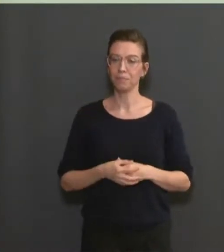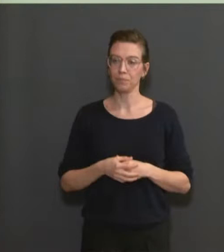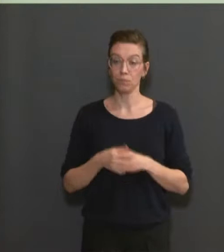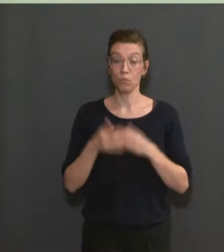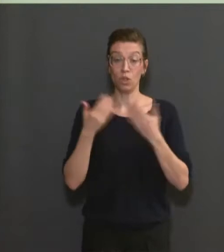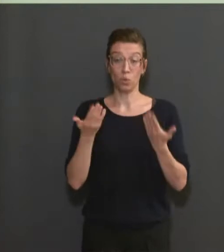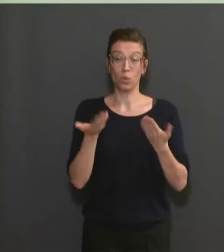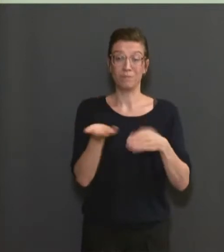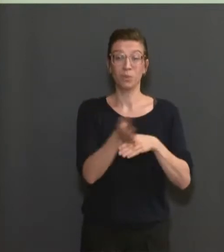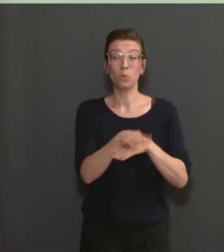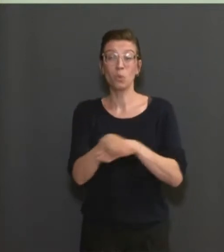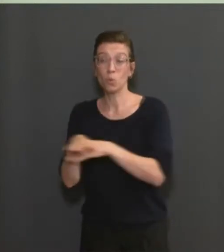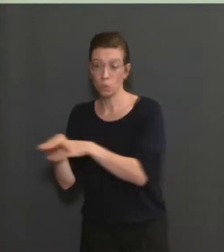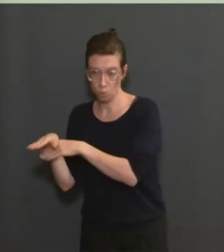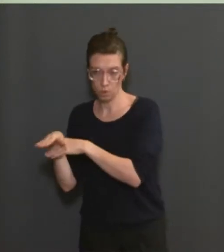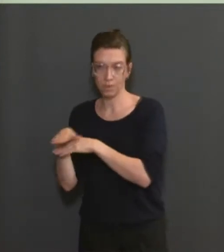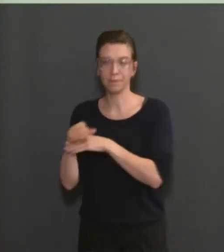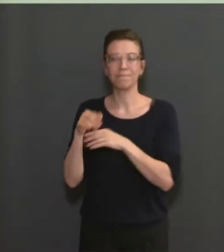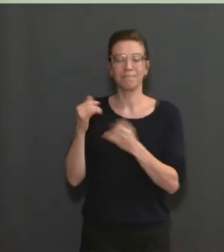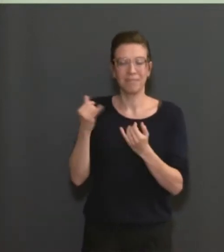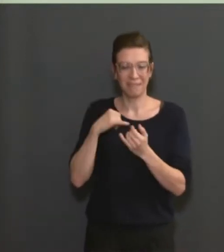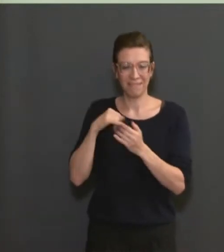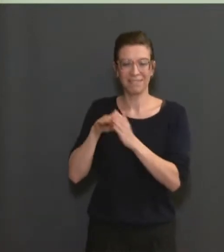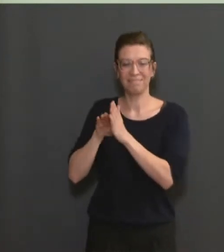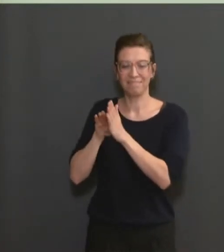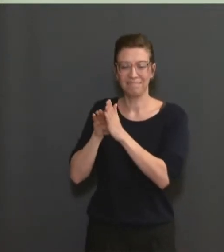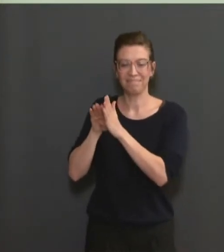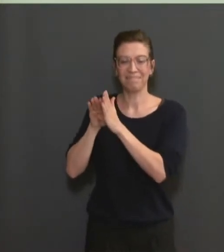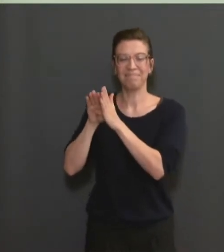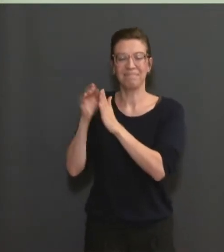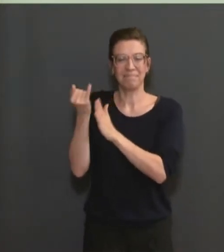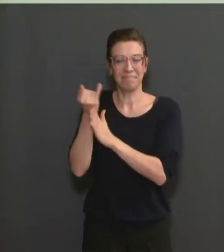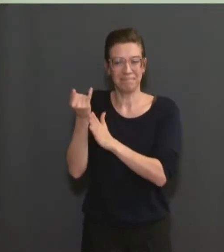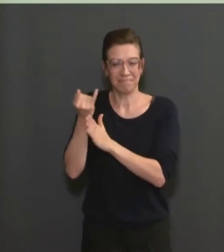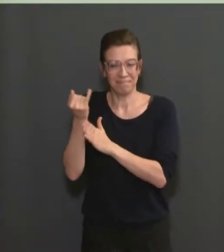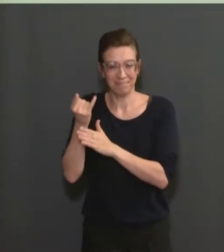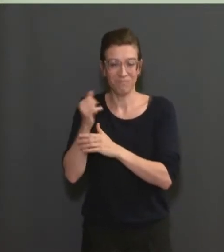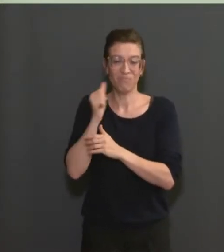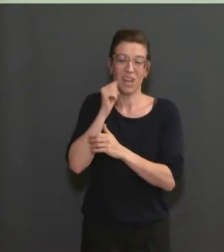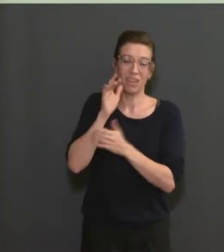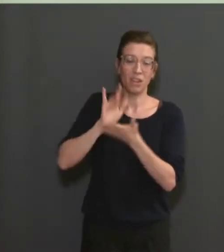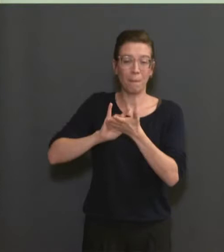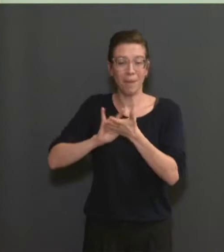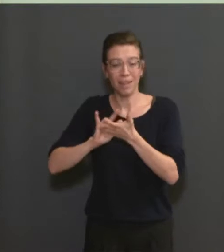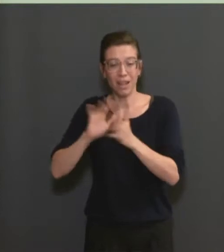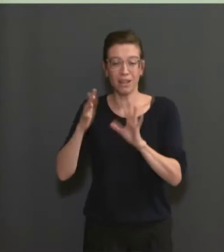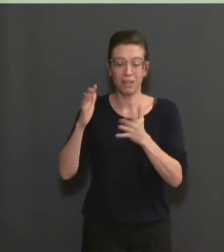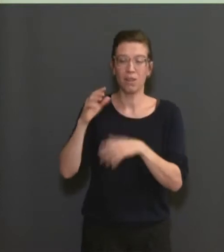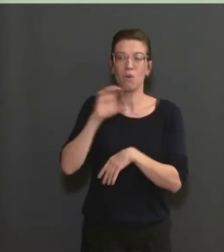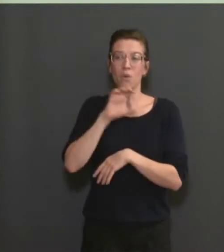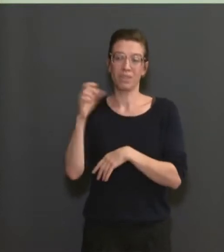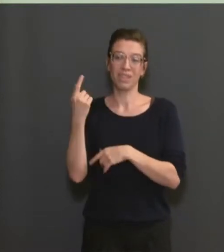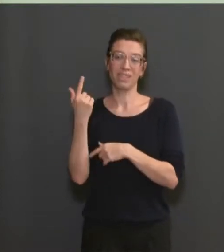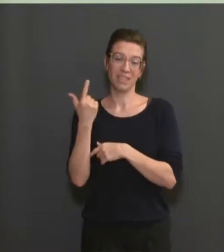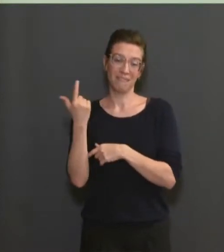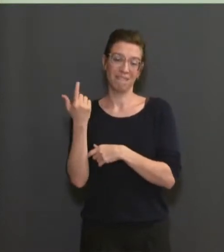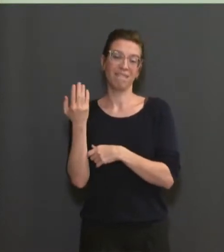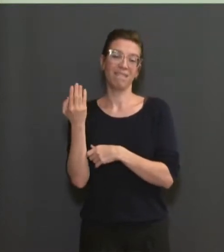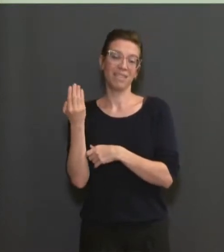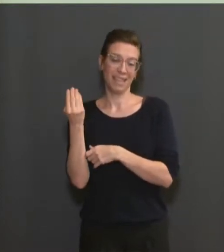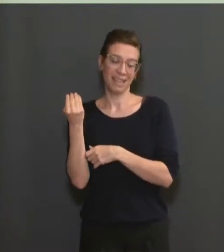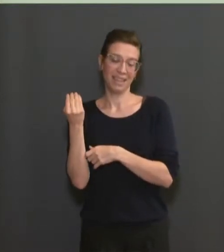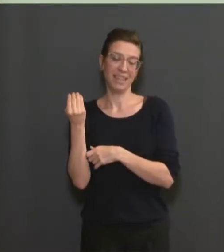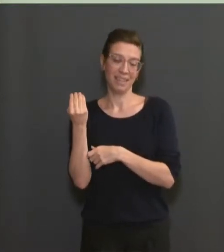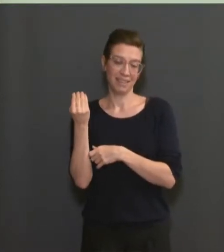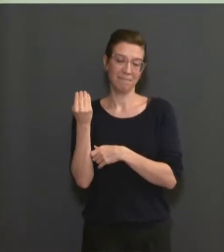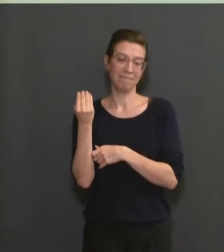dag 197 overlijdens per dag te betreuren. En dat is nog steeds een hele lichte toename van